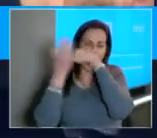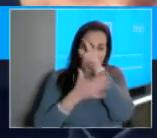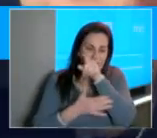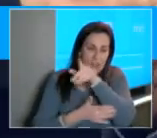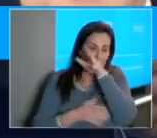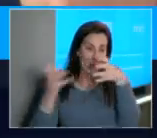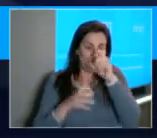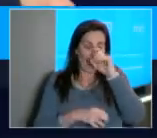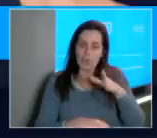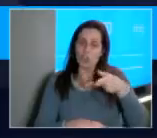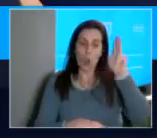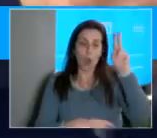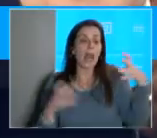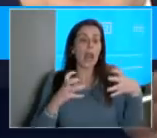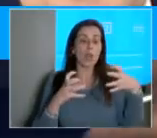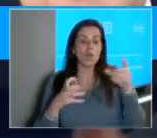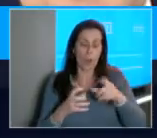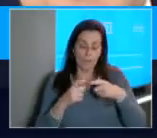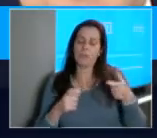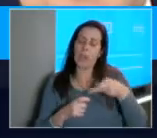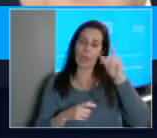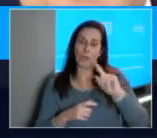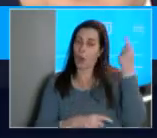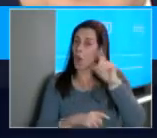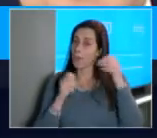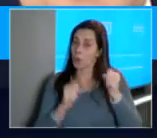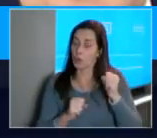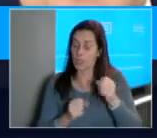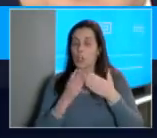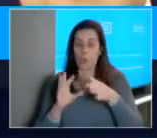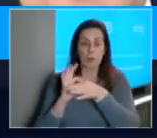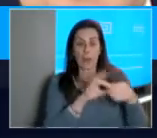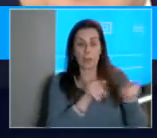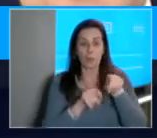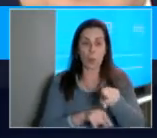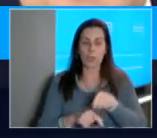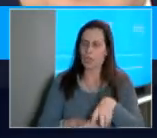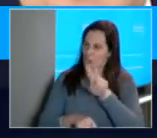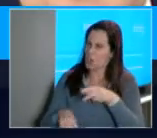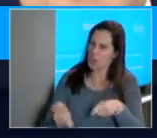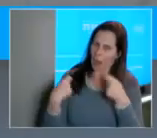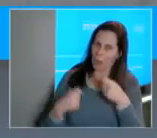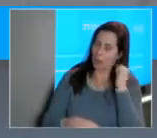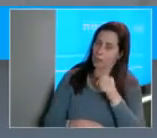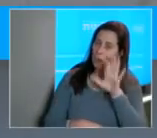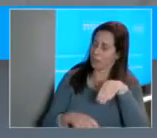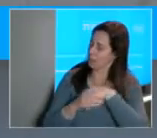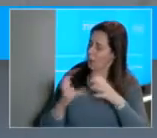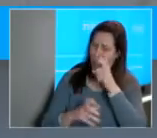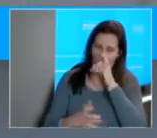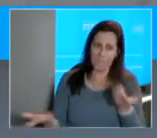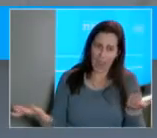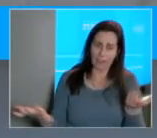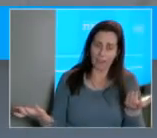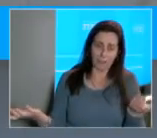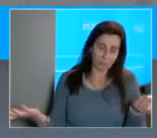חדשים מהחברה הערבית, עוד פעם, לגוש, לא למפלגה, היא הכי גדולה. לא בטוח שמירות כאלה עוזרות להם. אגב, יש תרבות רצחנית בתוך החברה הערבית.